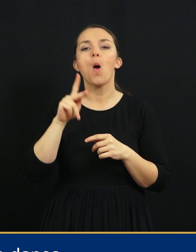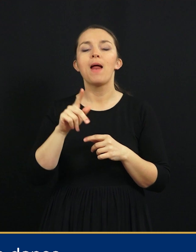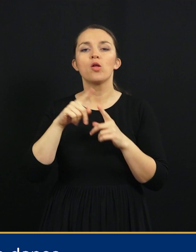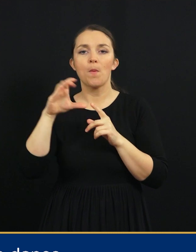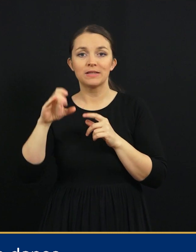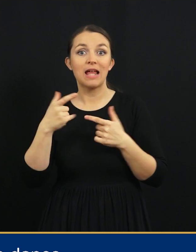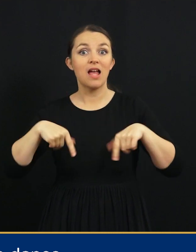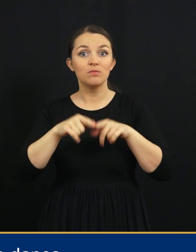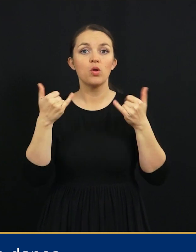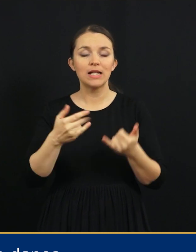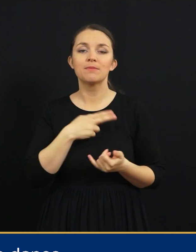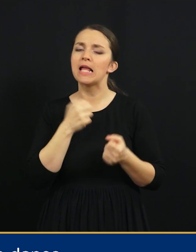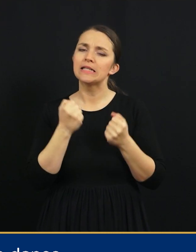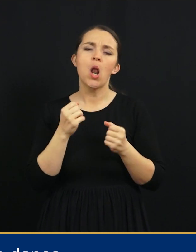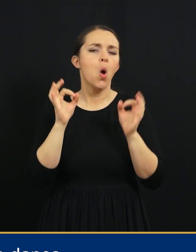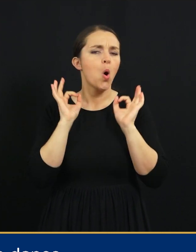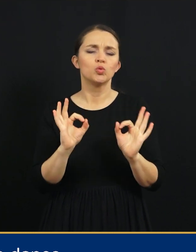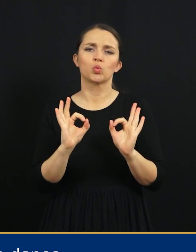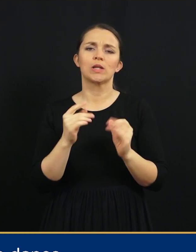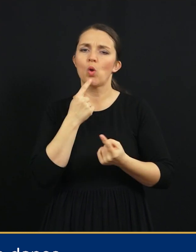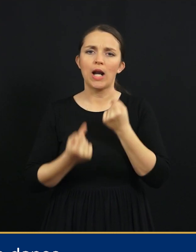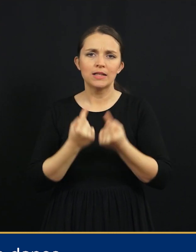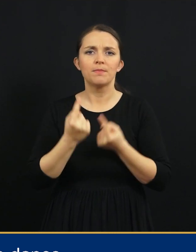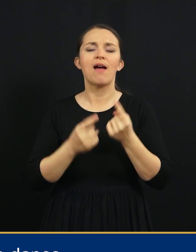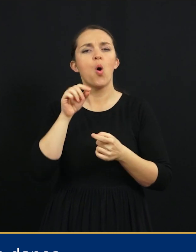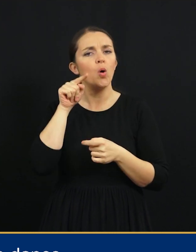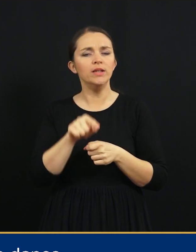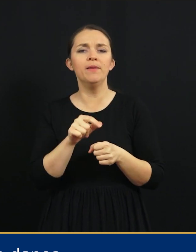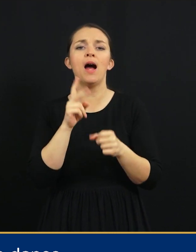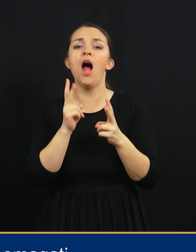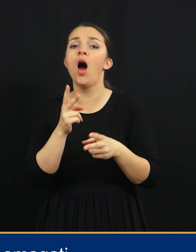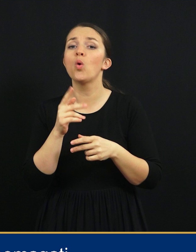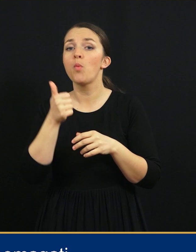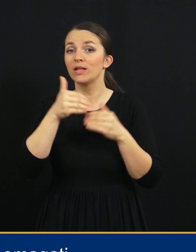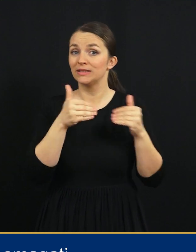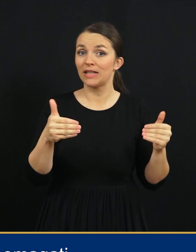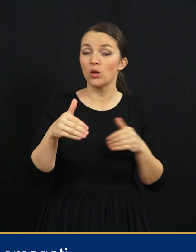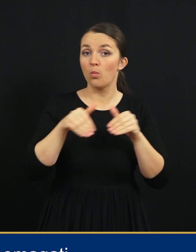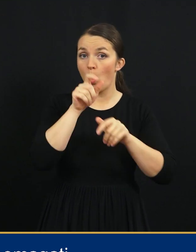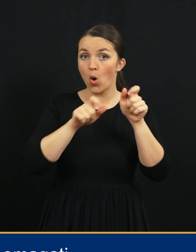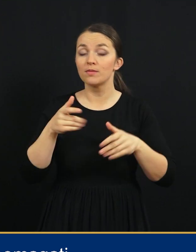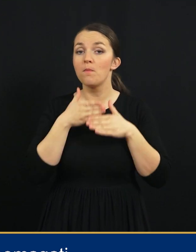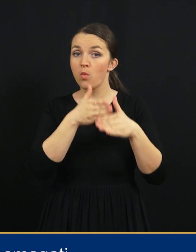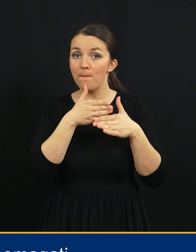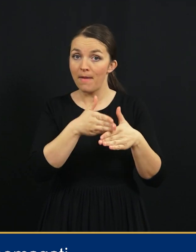Kobal-Tomc, da smo danes imeli zelo konstruktivno razpravo o tem, kako po eni strani